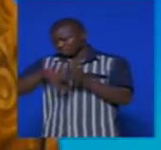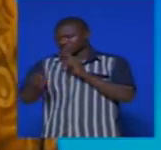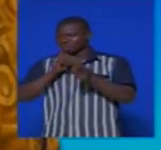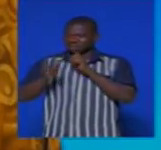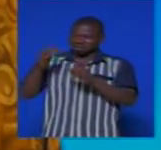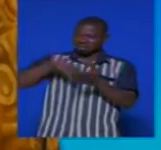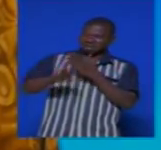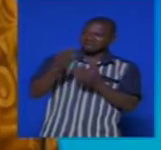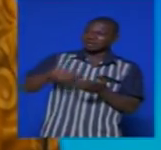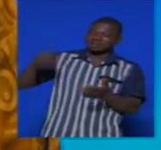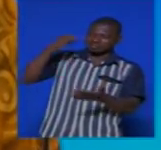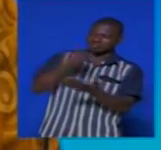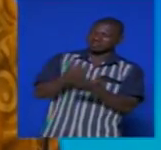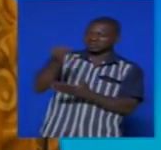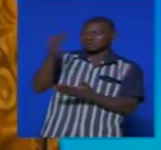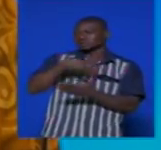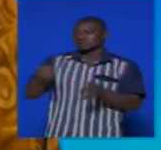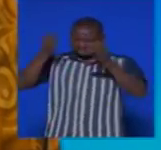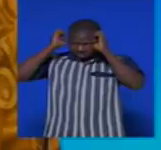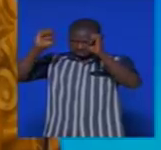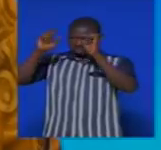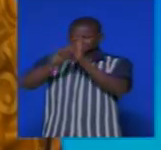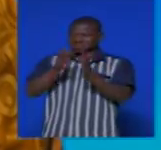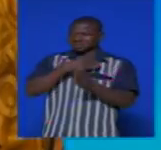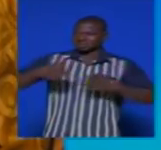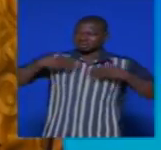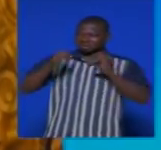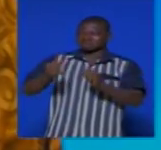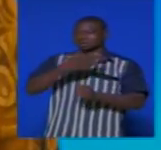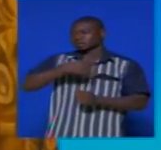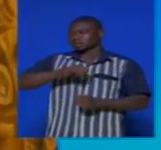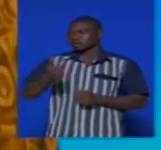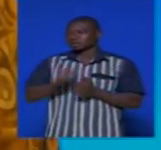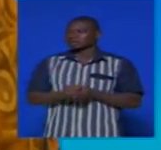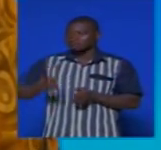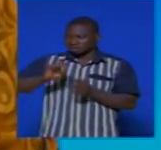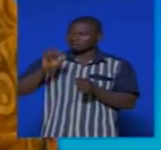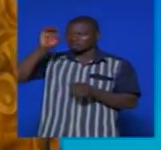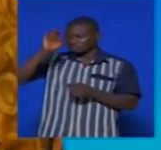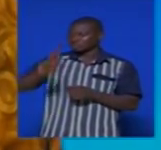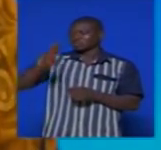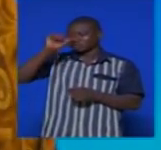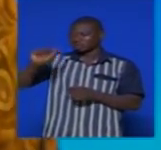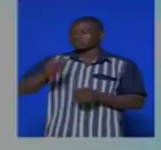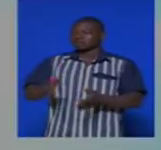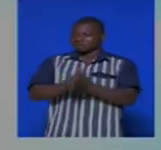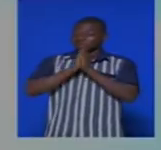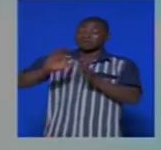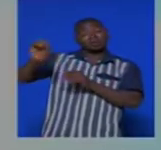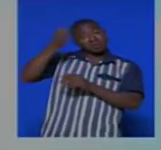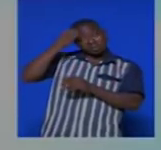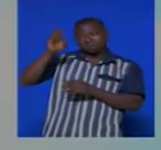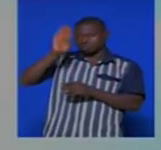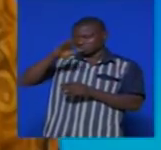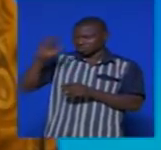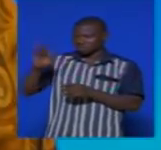santé. Donc l'Union africaine donc a demandé aux États burkinabé et à l'ensemble des États membres de